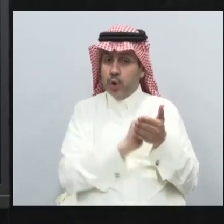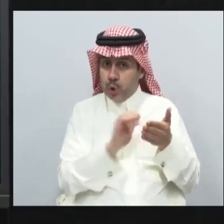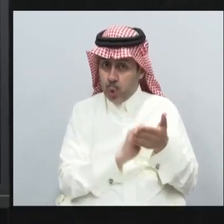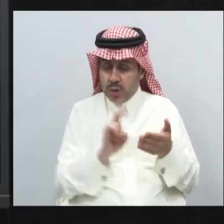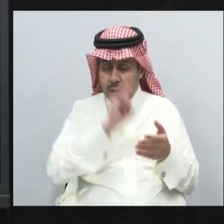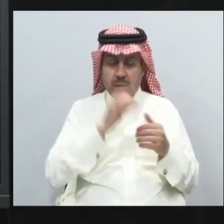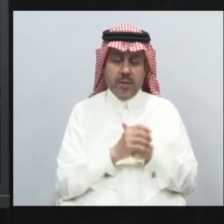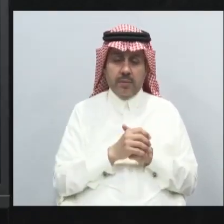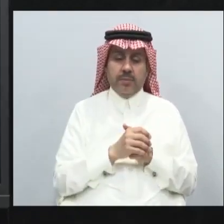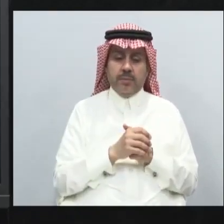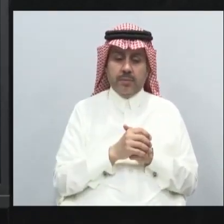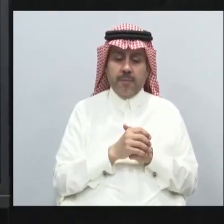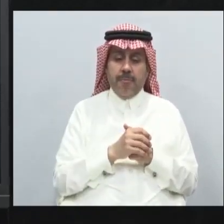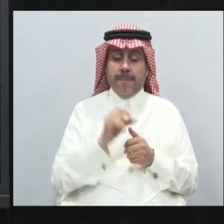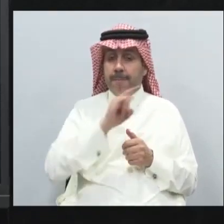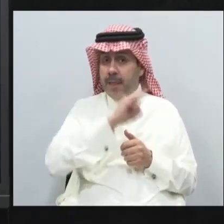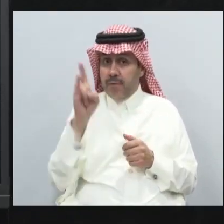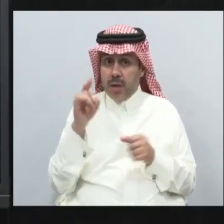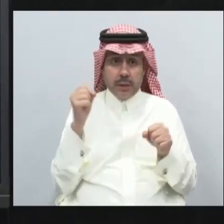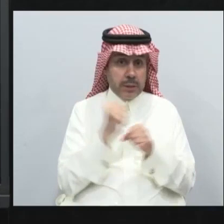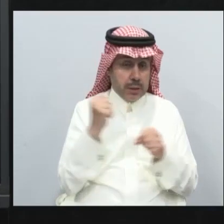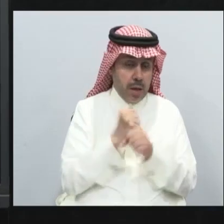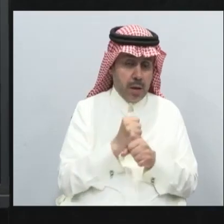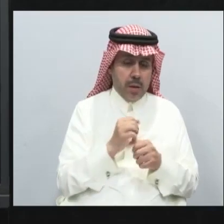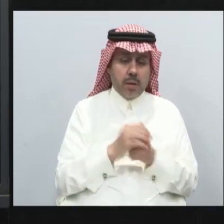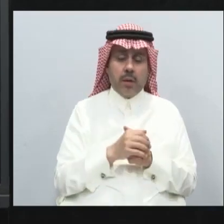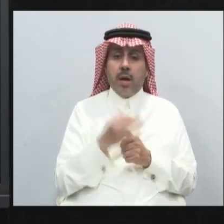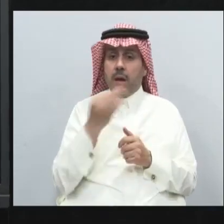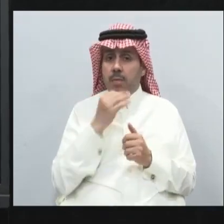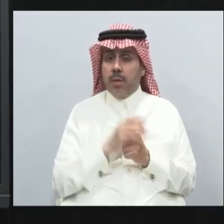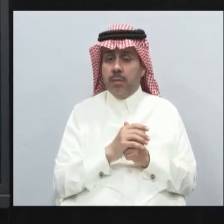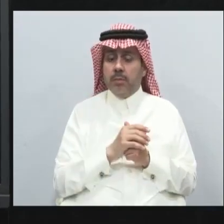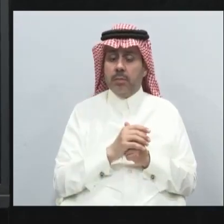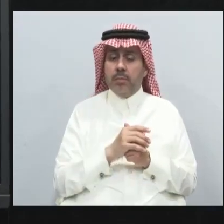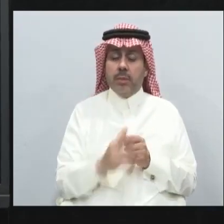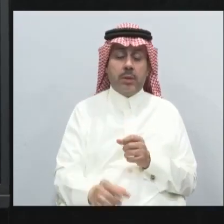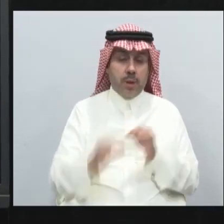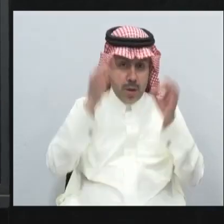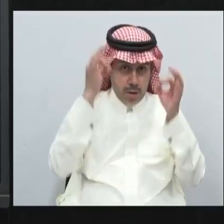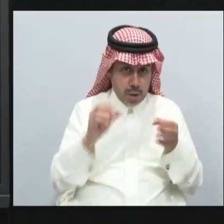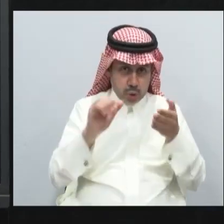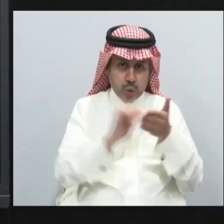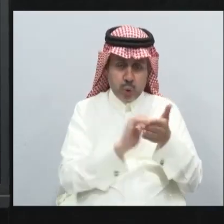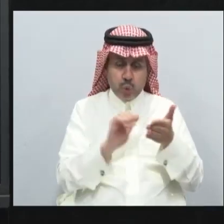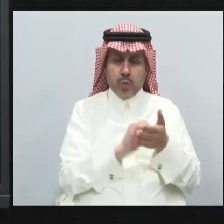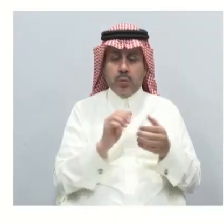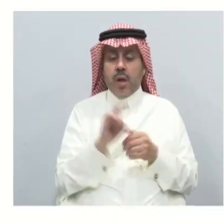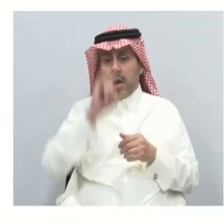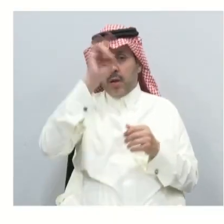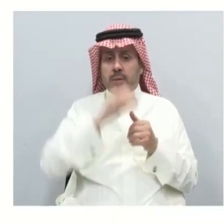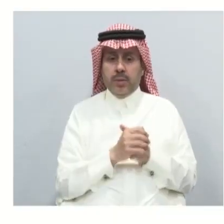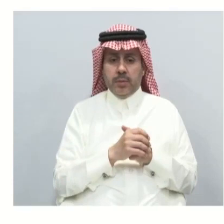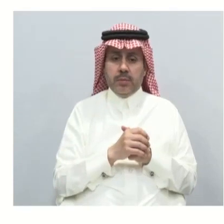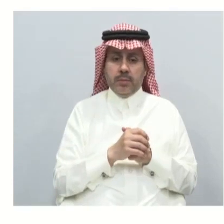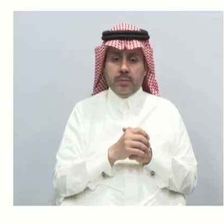لا اله الا الله فلا تتحقق هذه الكلمه الا اذا تحققت هذه الشروط وشروطه